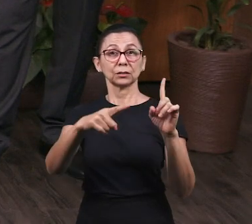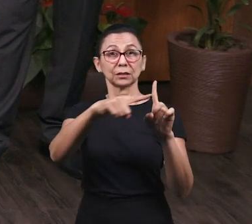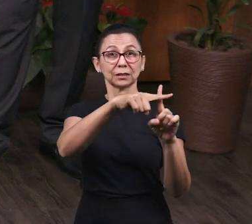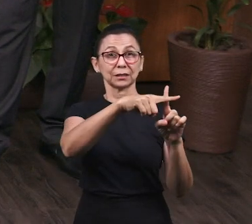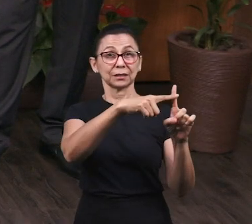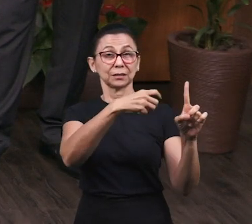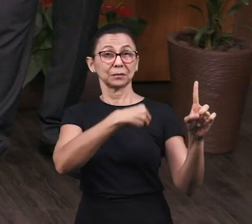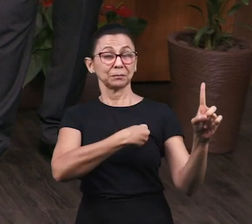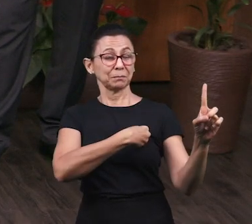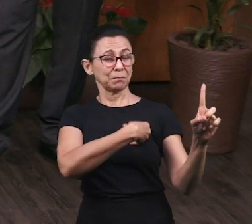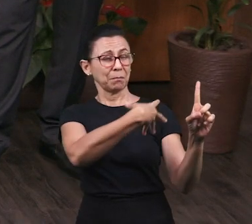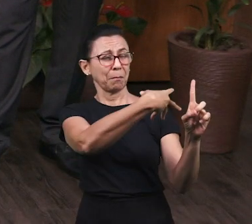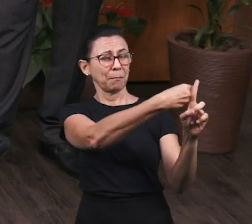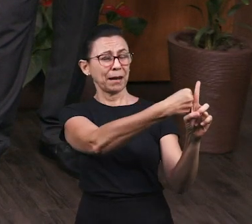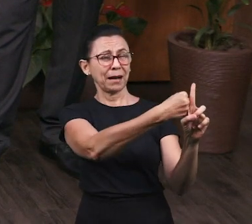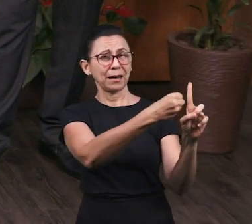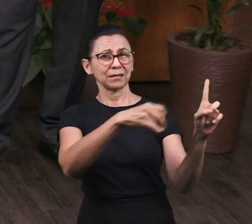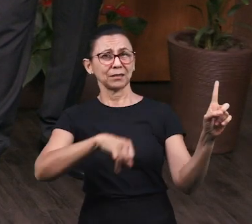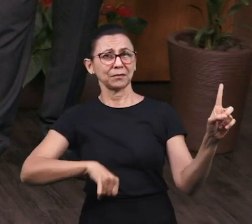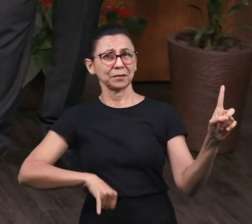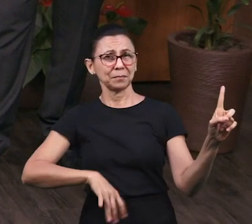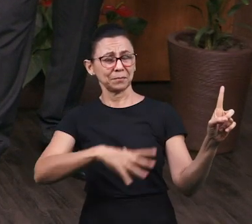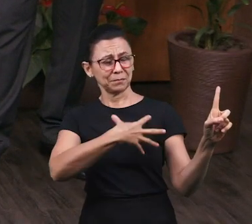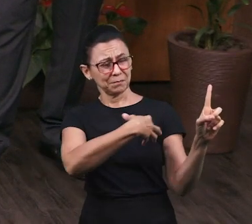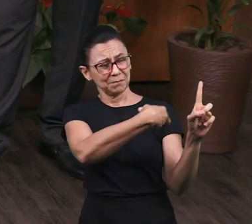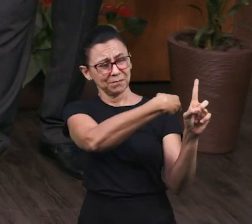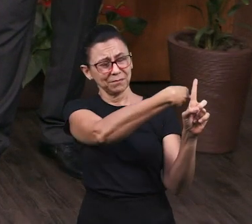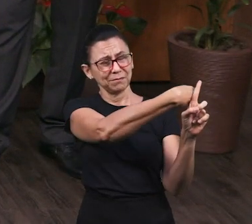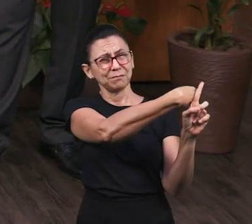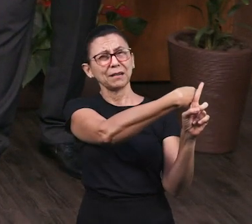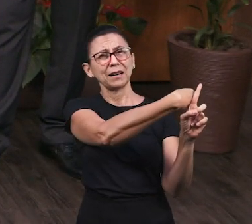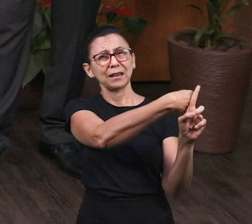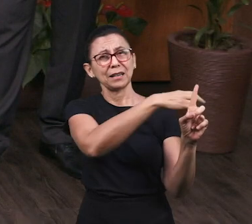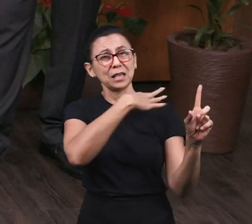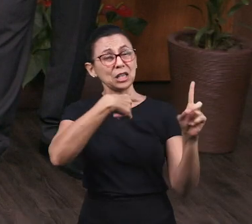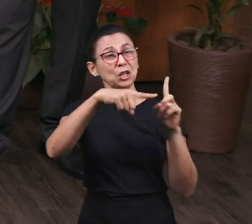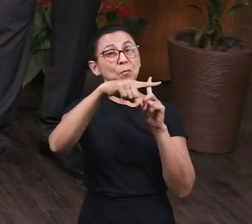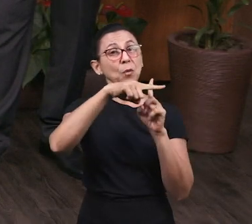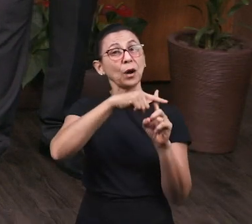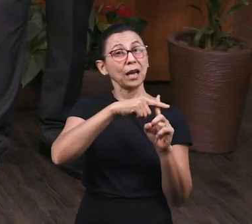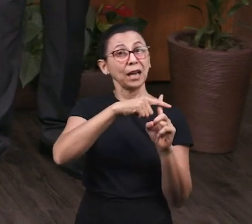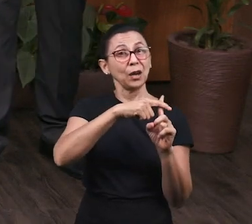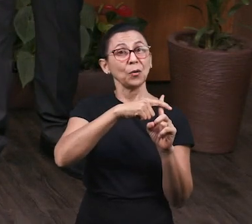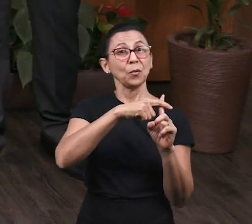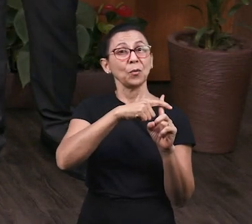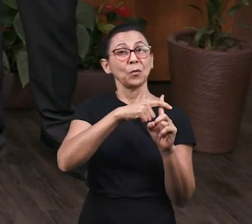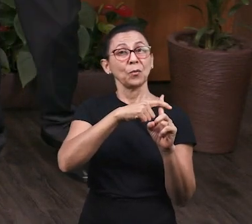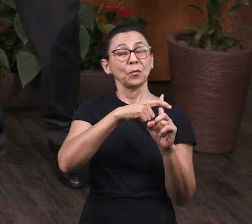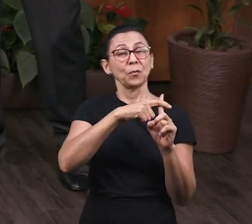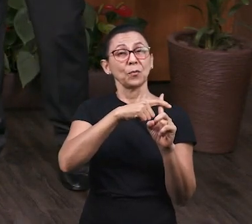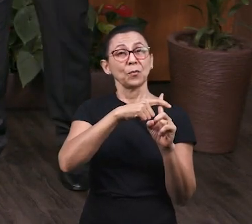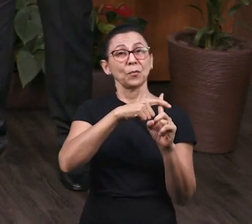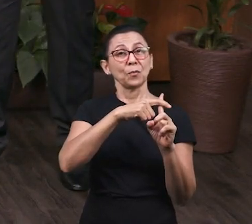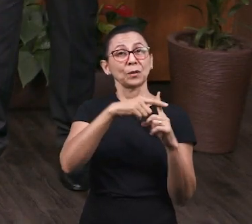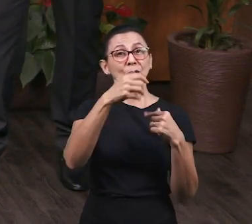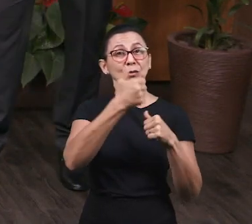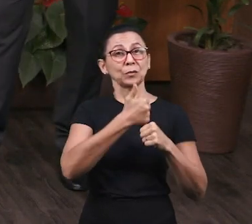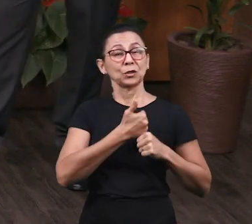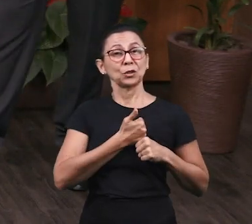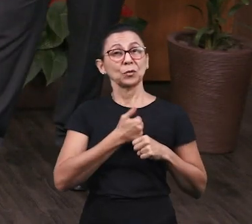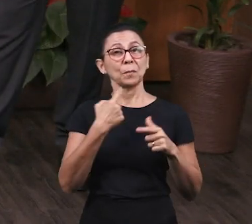nos maladies. Il a été blessé par nos transgressions. Il avait